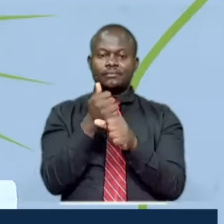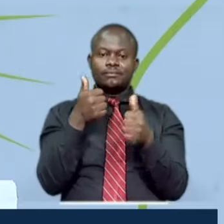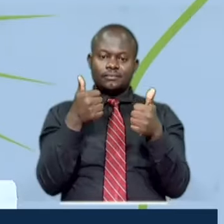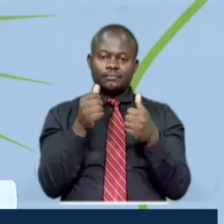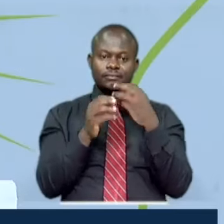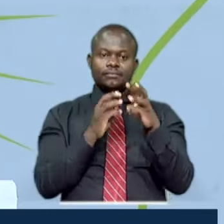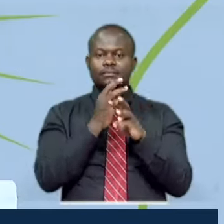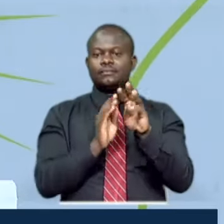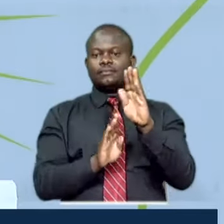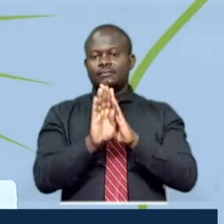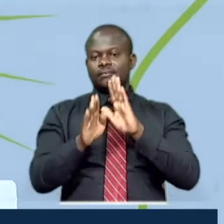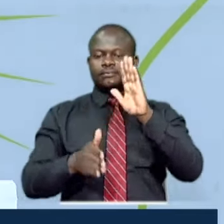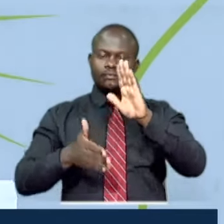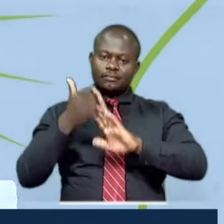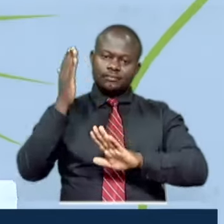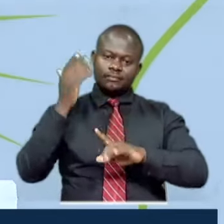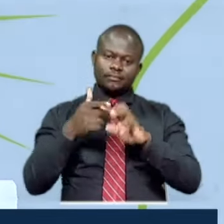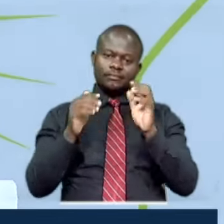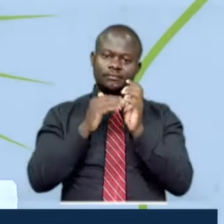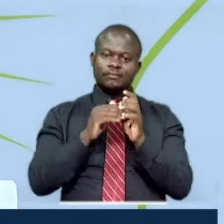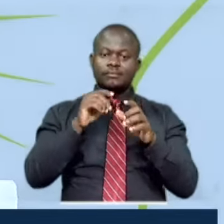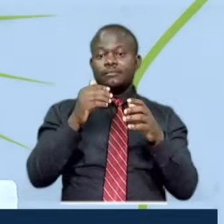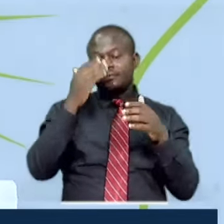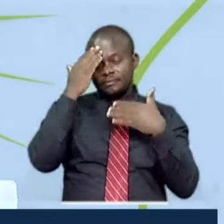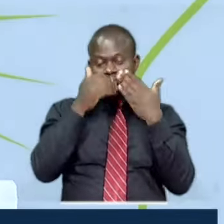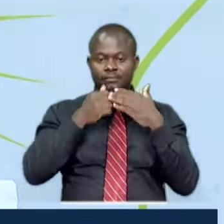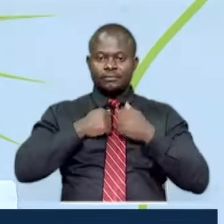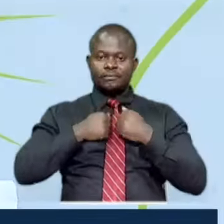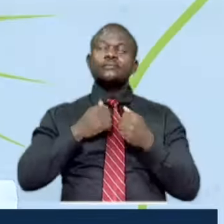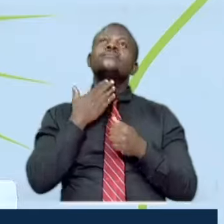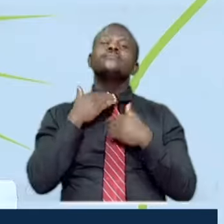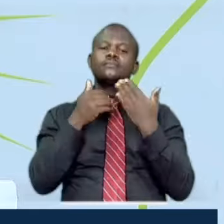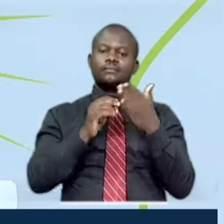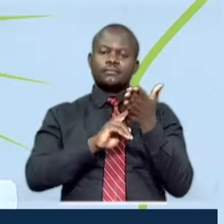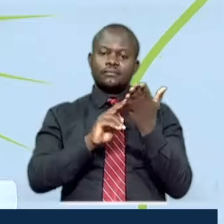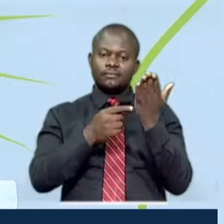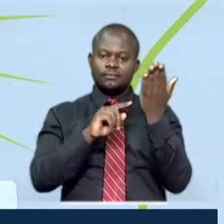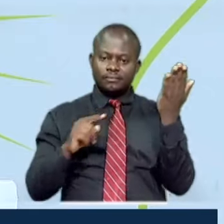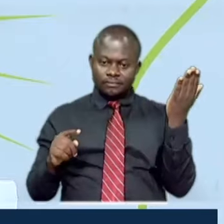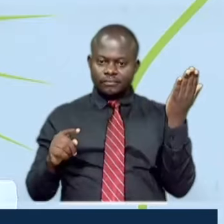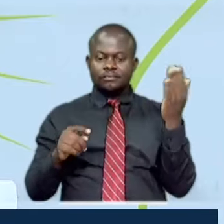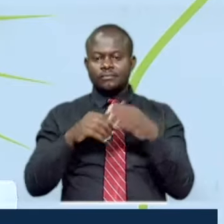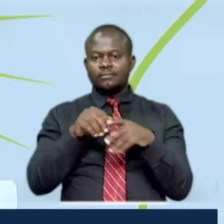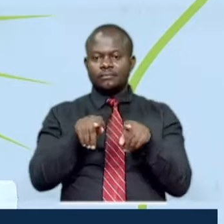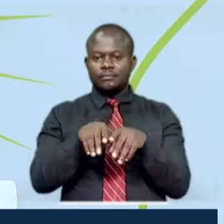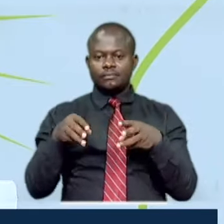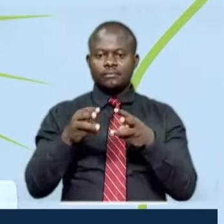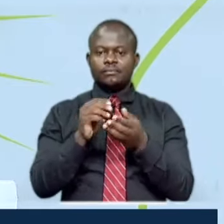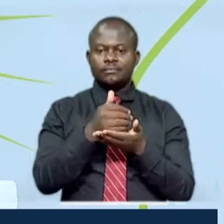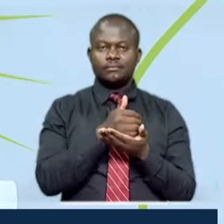irimo gutera imbere byihuse, kandi bitewe n'uko mu Rwanda twifuza kwifashisha ikoranabuhanga nk'uburyo bwo kuzigama